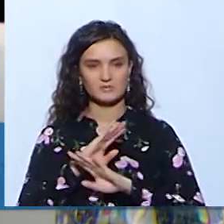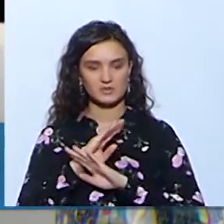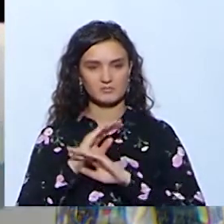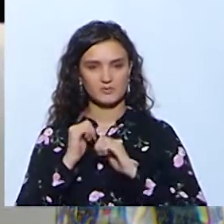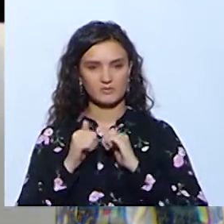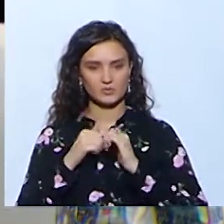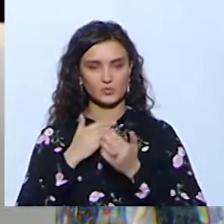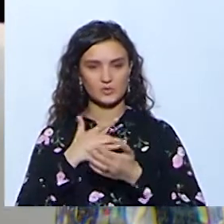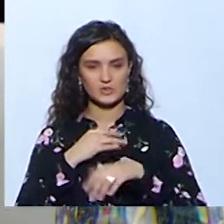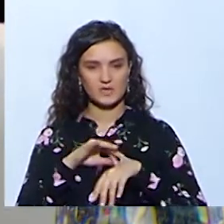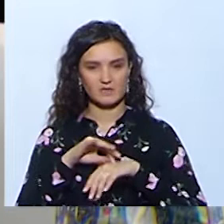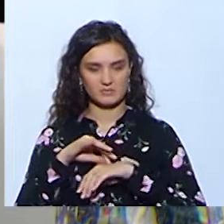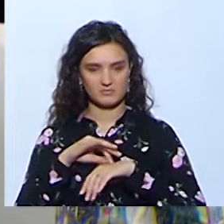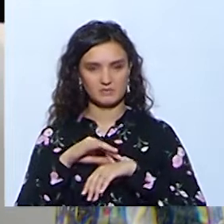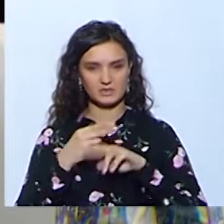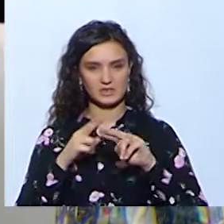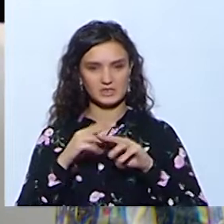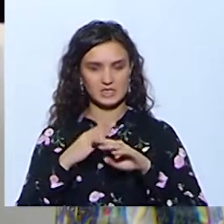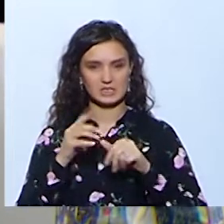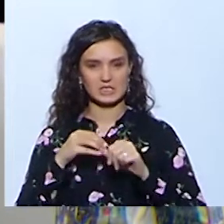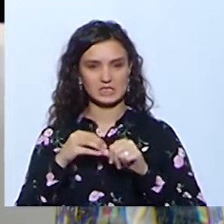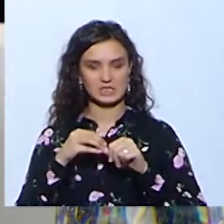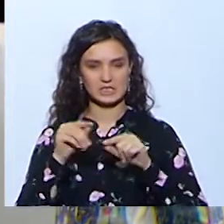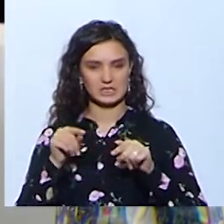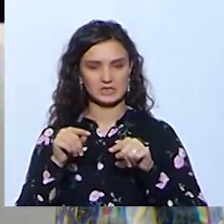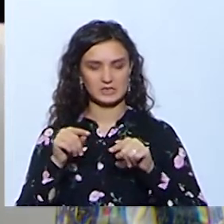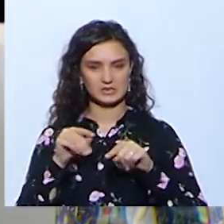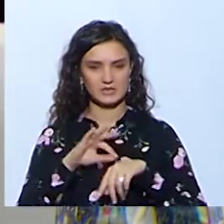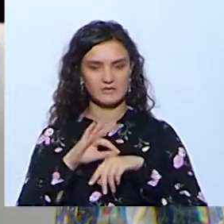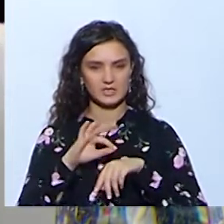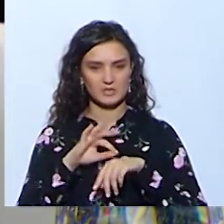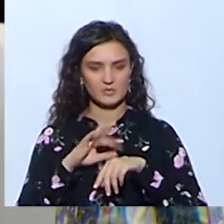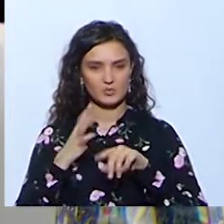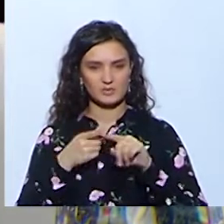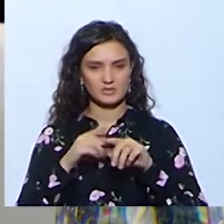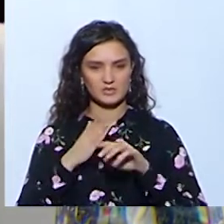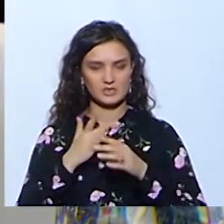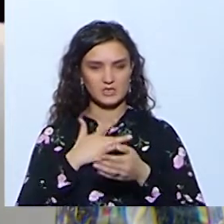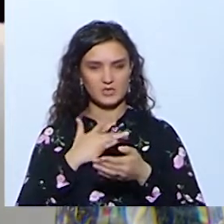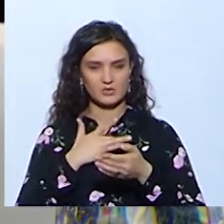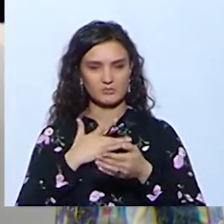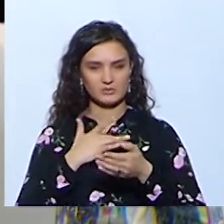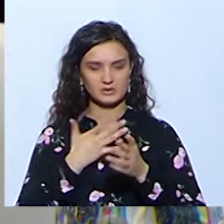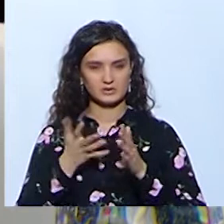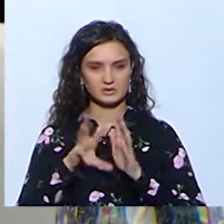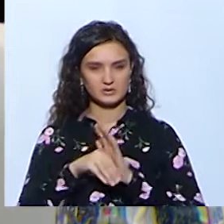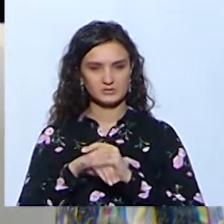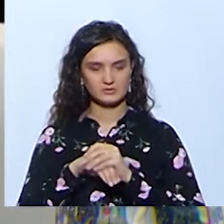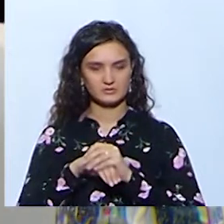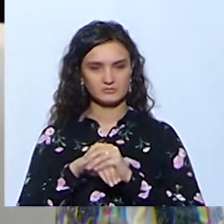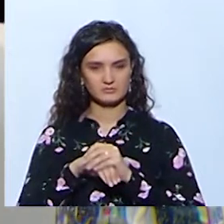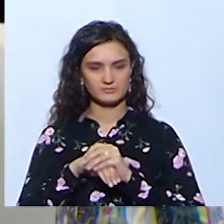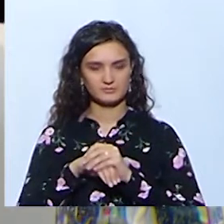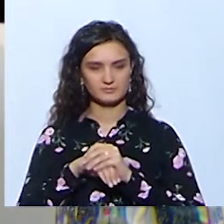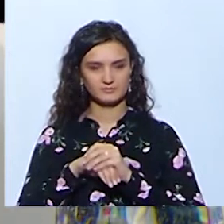წელიწად გულ-სისხლო დაავადებებით. ეს არის ლიდერი კულელი დაავადება, რომელიც არის დაახლოებით შეადგენს